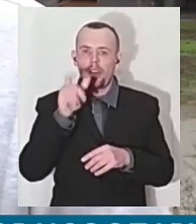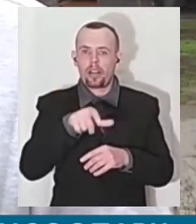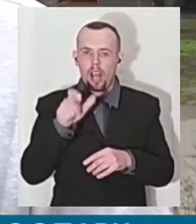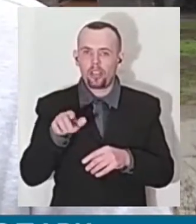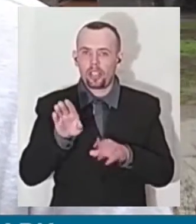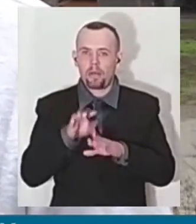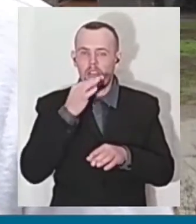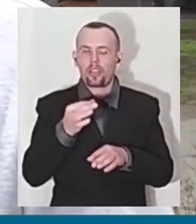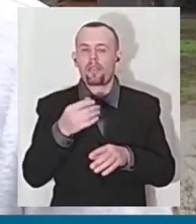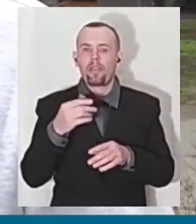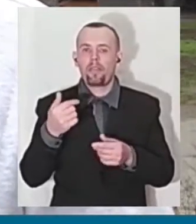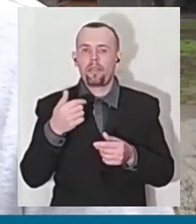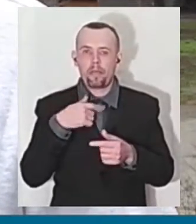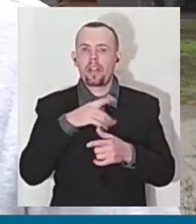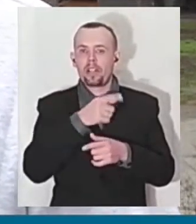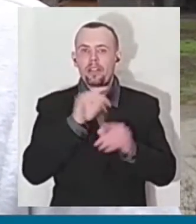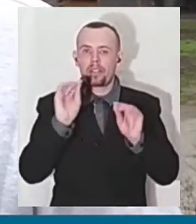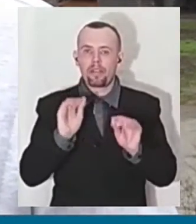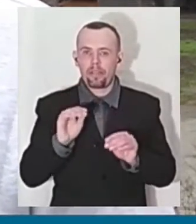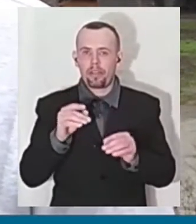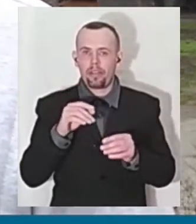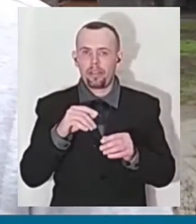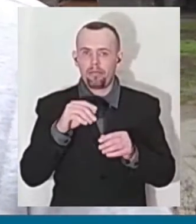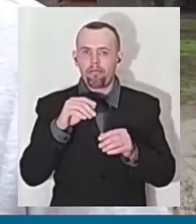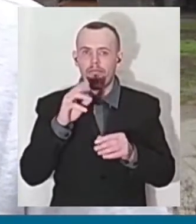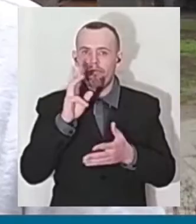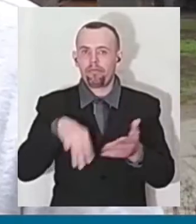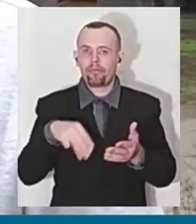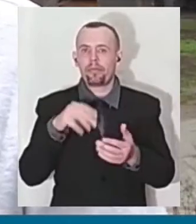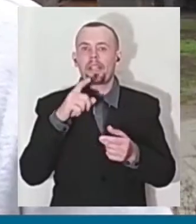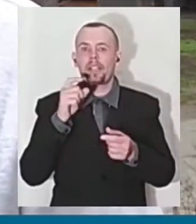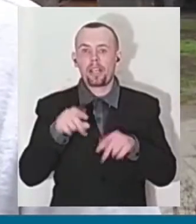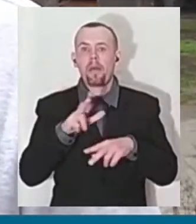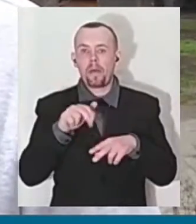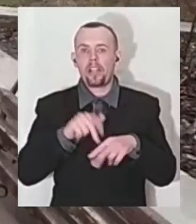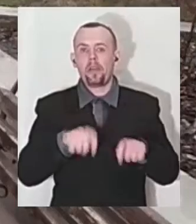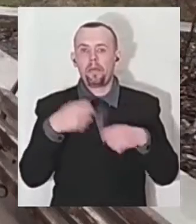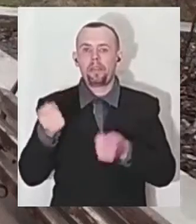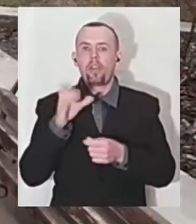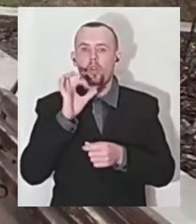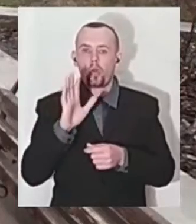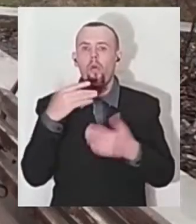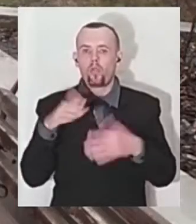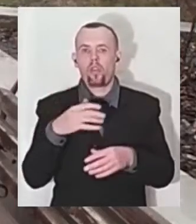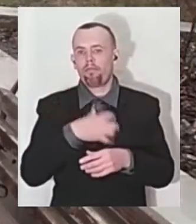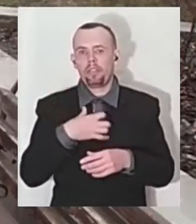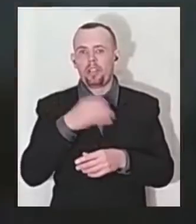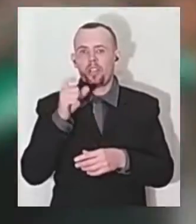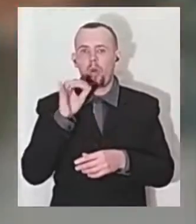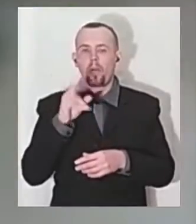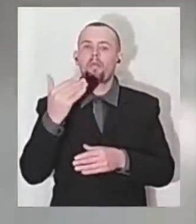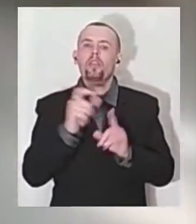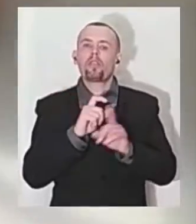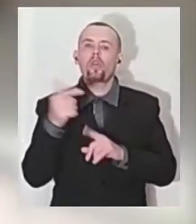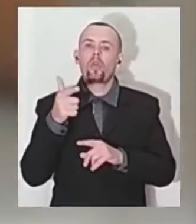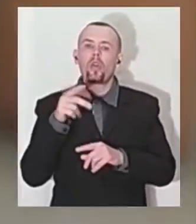были составлены админматериалы. И затем полиция передала сов уже непосредственно в зоопарк. За словами Георгія Липського,